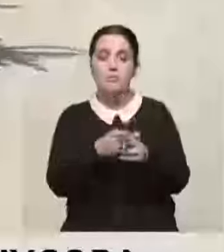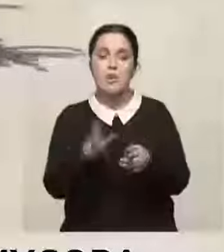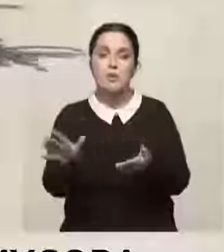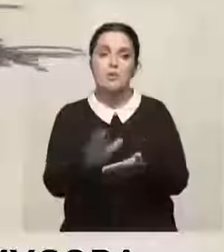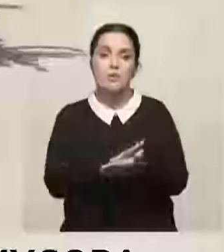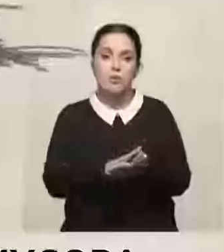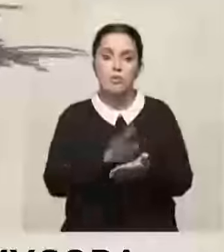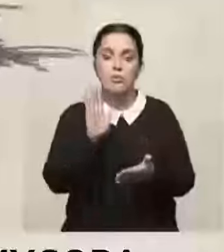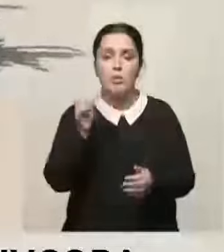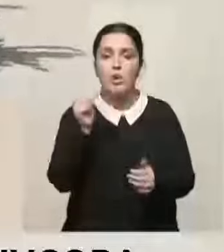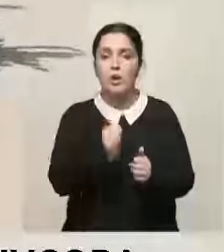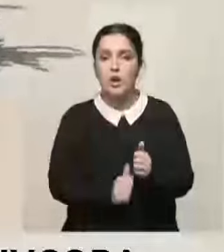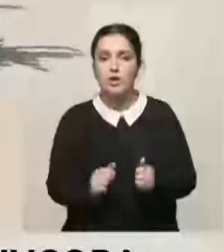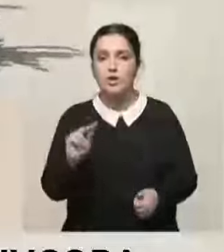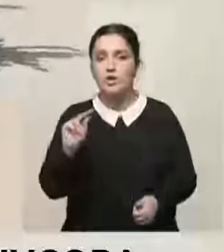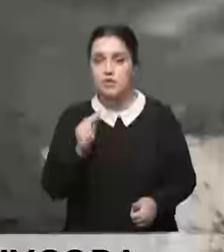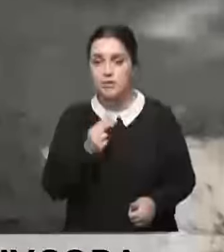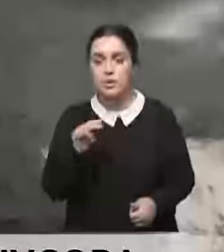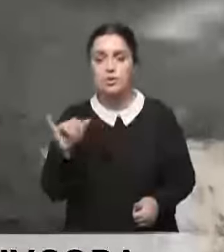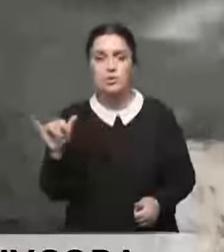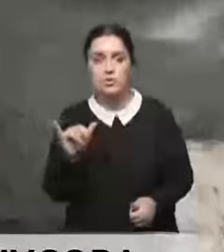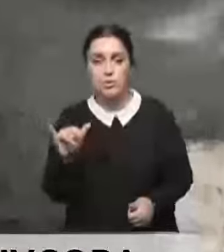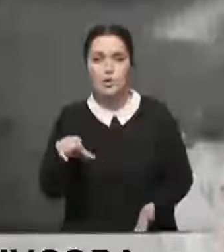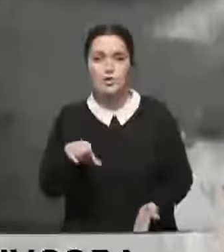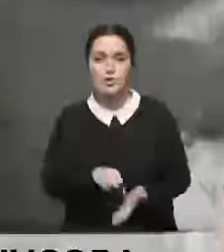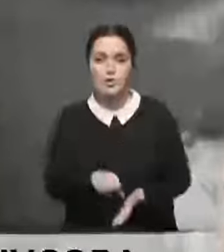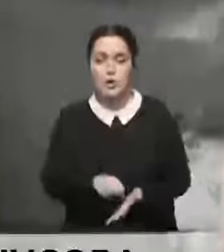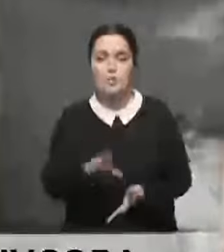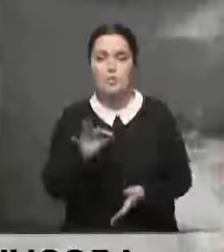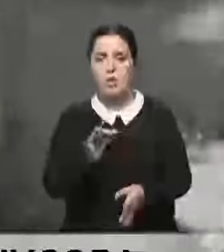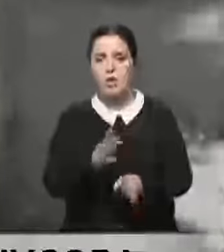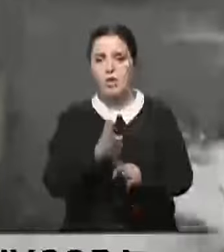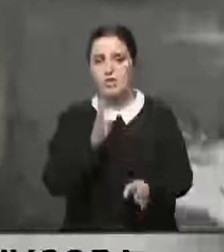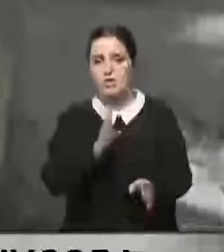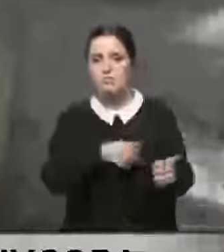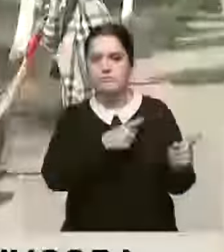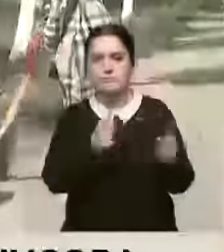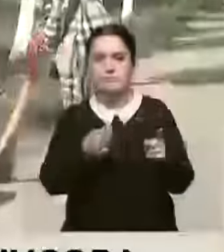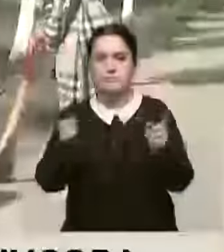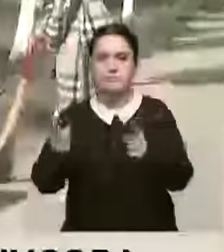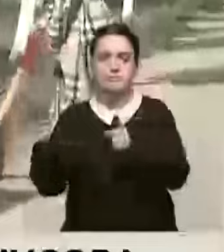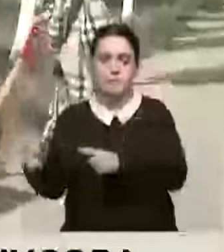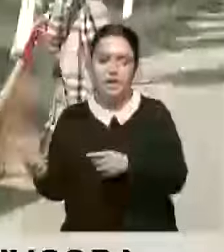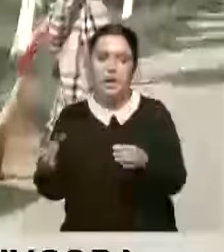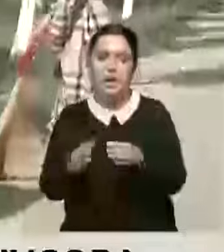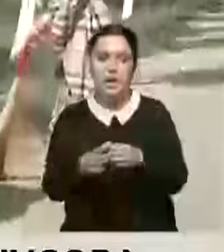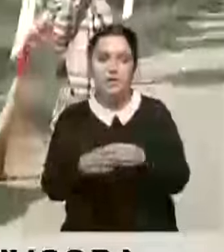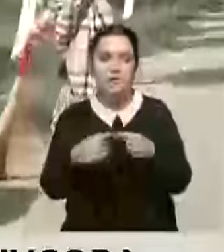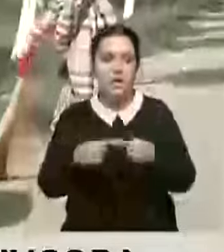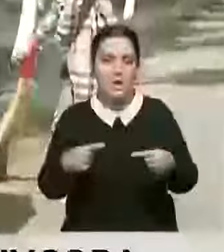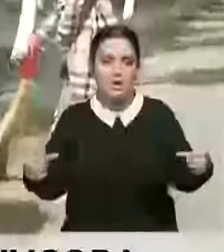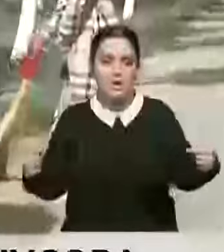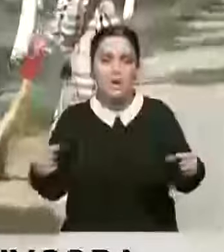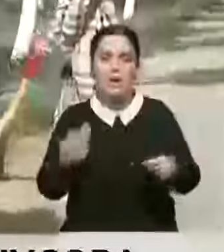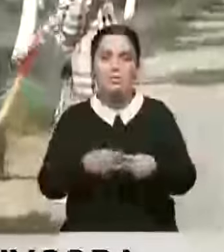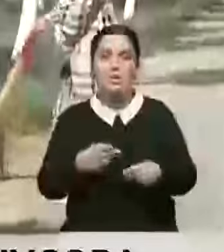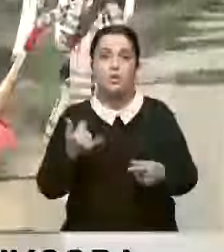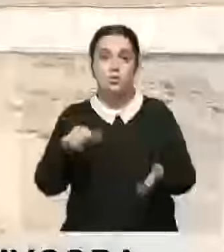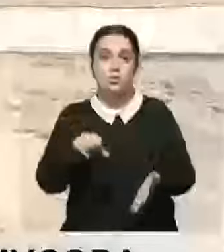намерены проводить каждый четверг и субботу. Участвовать будут поочередно коллективы различных предприятий. Сегодня свой вклад в чистоту